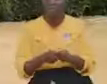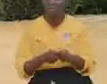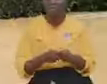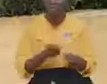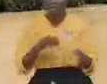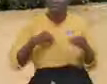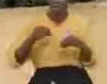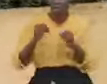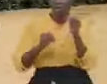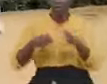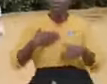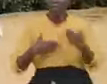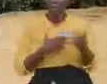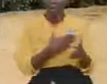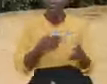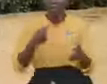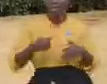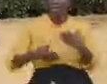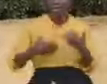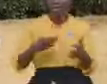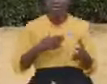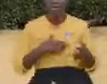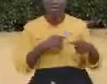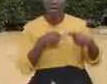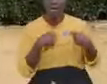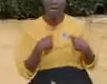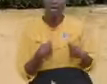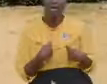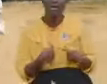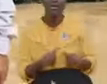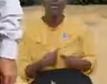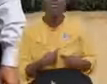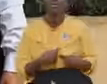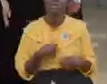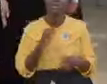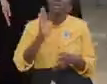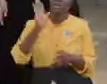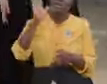انايا وفرحه قلبي